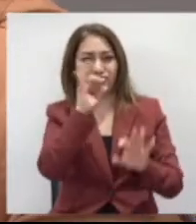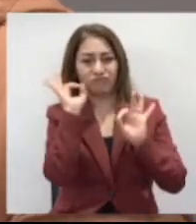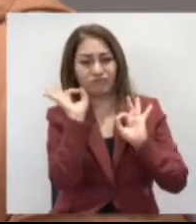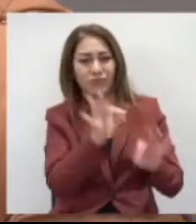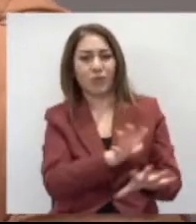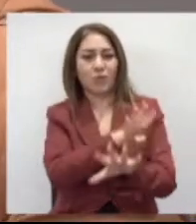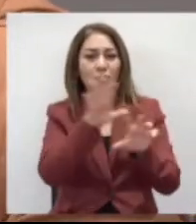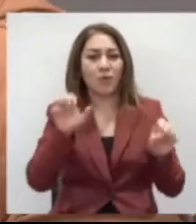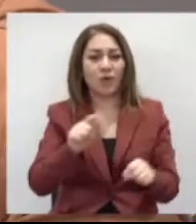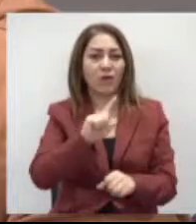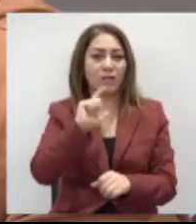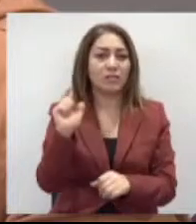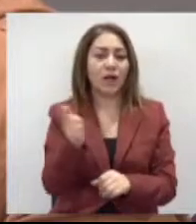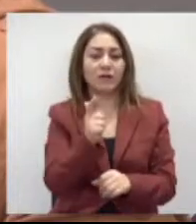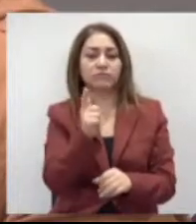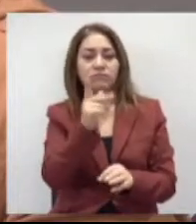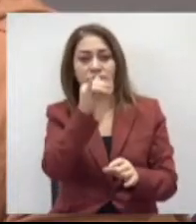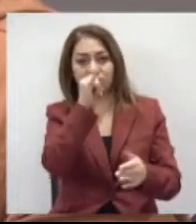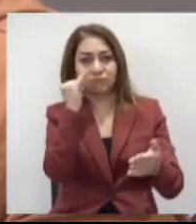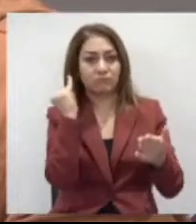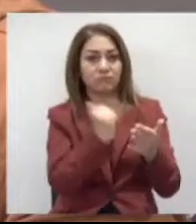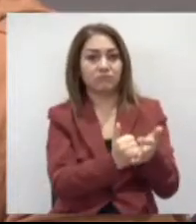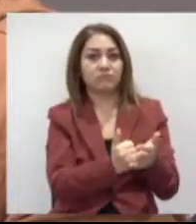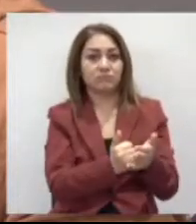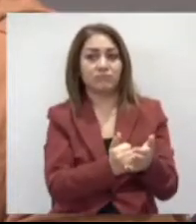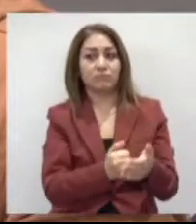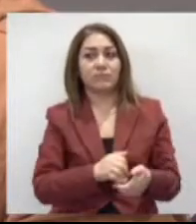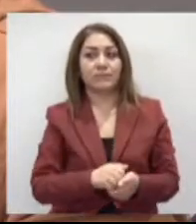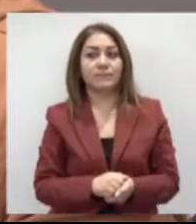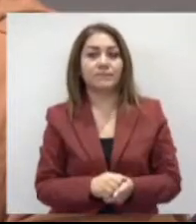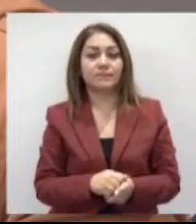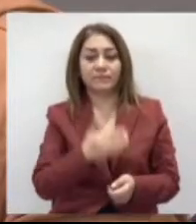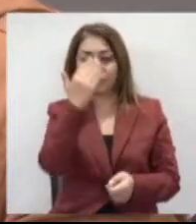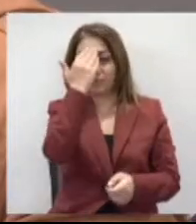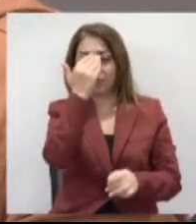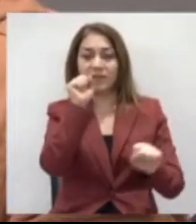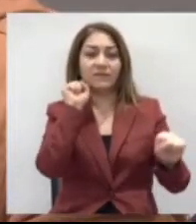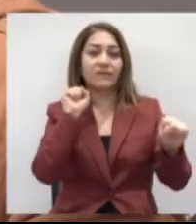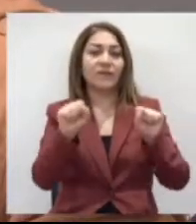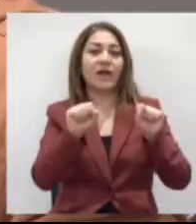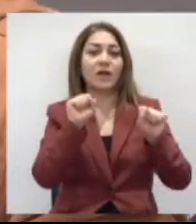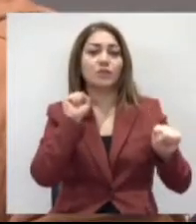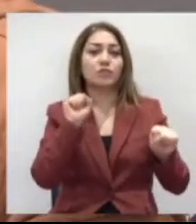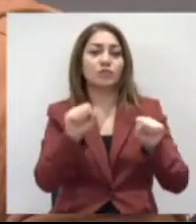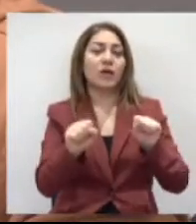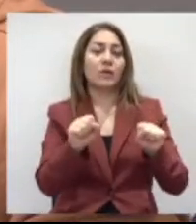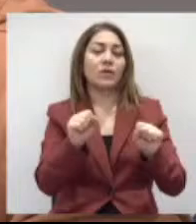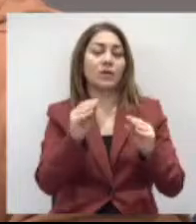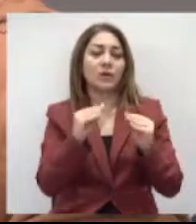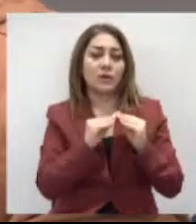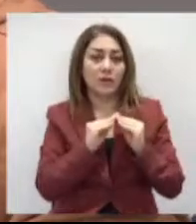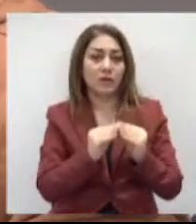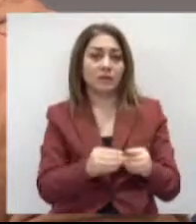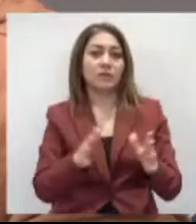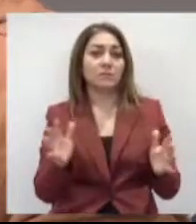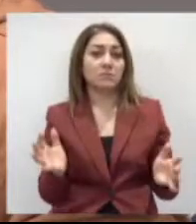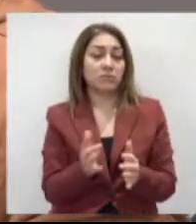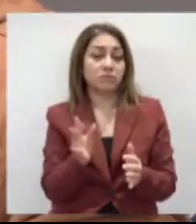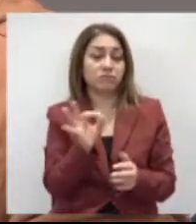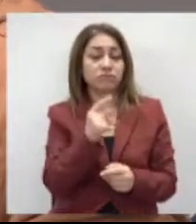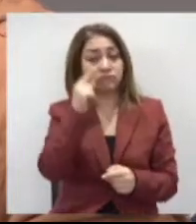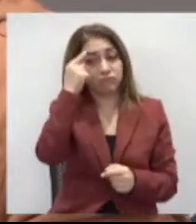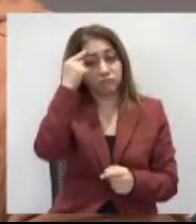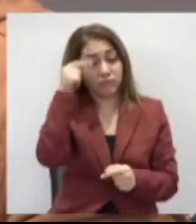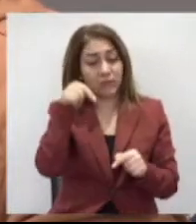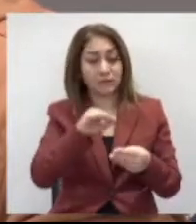մոտեցումներ։ Որտեղ շատ լավ գիտենք ժողովրդավարական գործընթացին ոնց կարող են այդ ամեն ինչը զավթվել։ Եվ սա կարծում եմ իհարկե խնդիր է